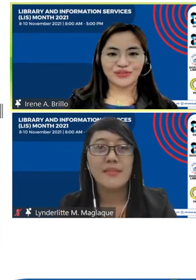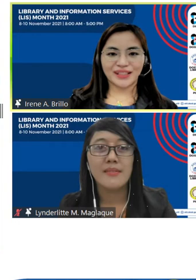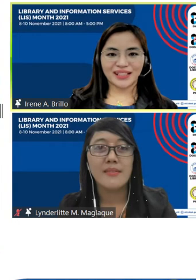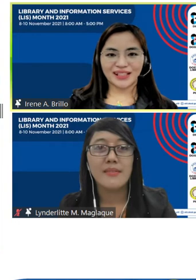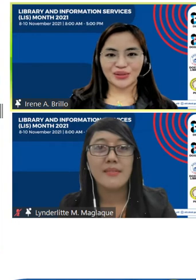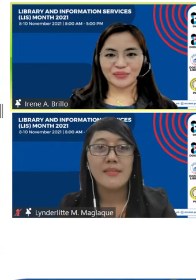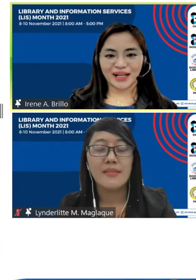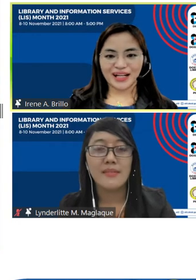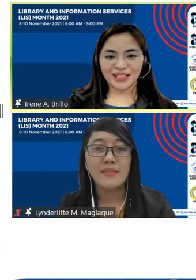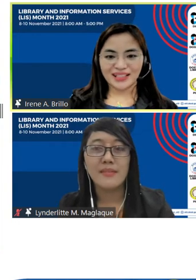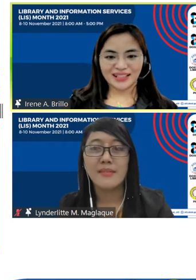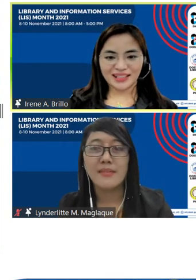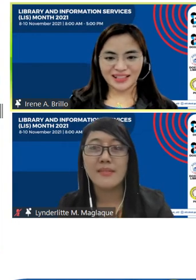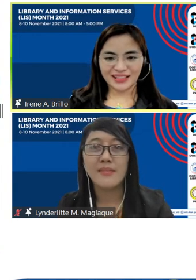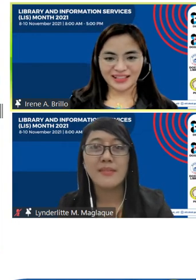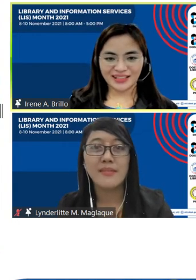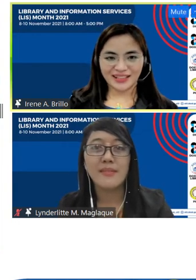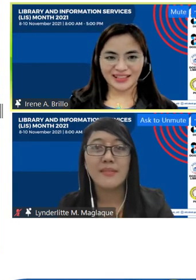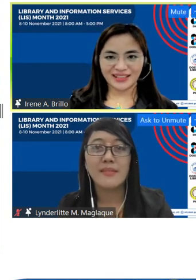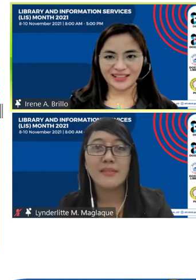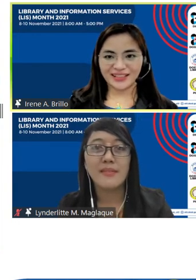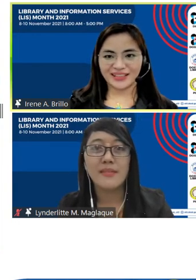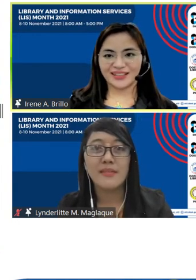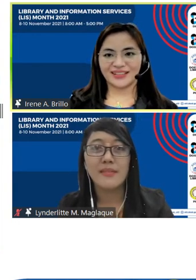Hi, Jovi. Nandito ka ba?